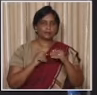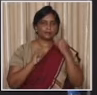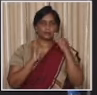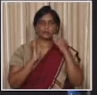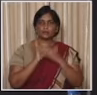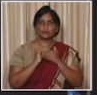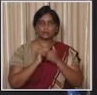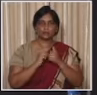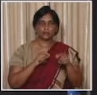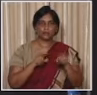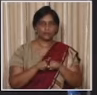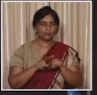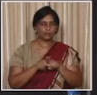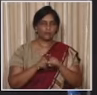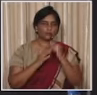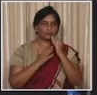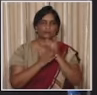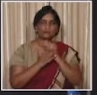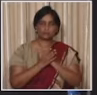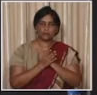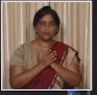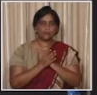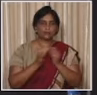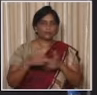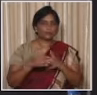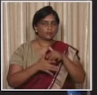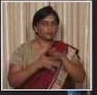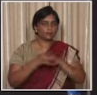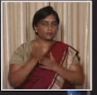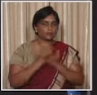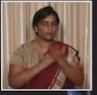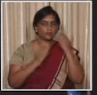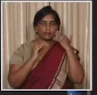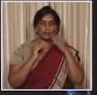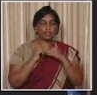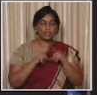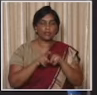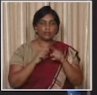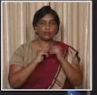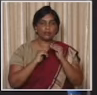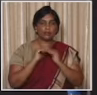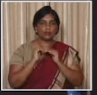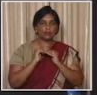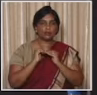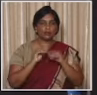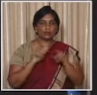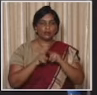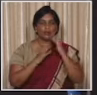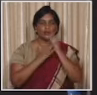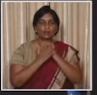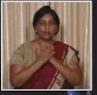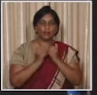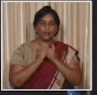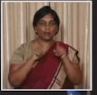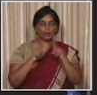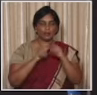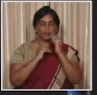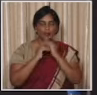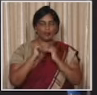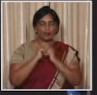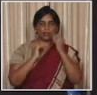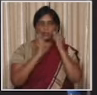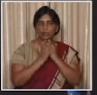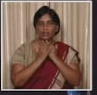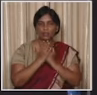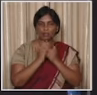ගානක් හිටපු ඇමතුමා ඒ කැබිනට් පත්‍රිකාව අස්සම් කරේ නැහැ. හැබැයි මම ඇමතුමාට ස්තුතිවන්ත වෙනවා. ඇත්තෙන්ම ඒ කැබිනට්